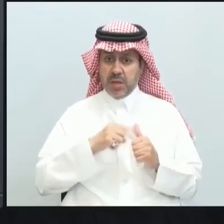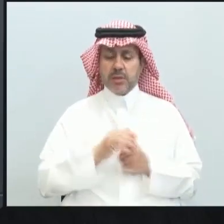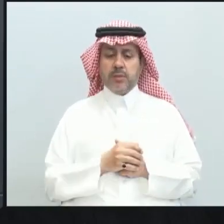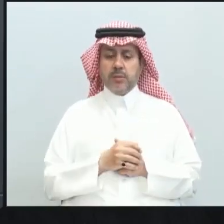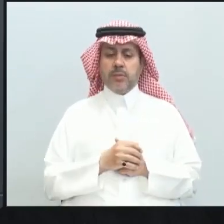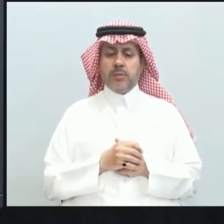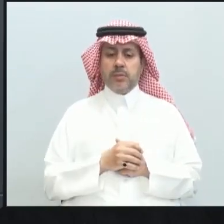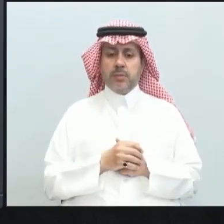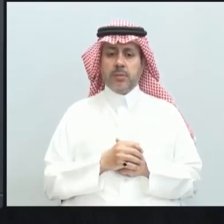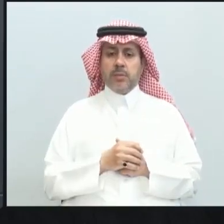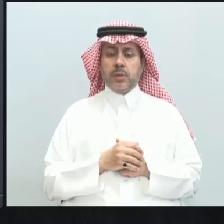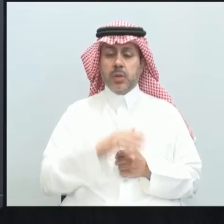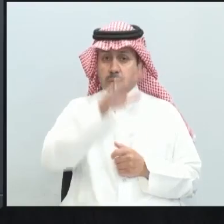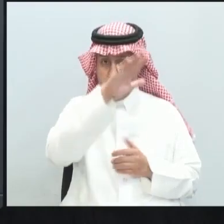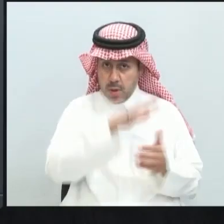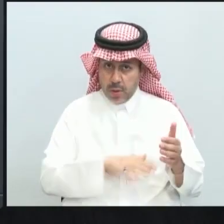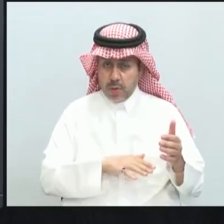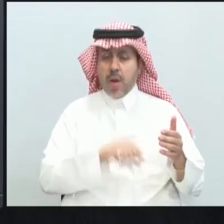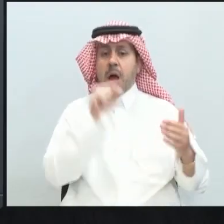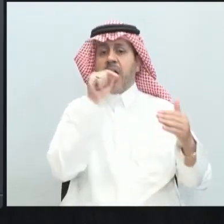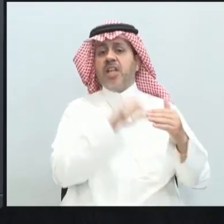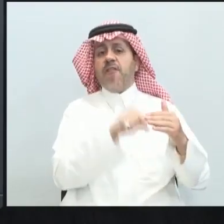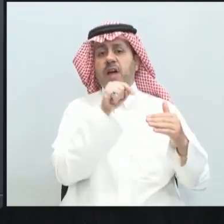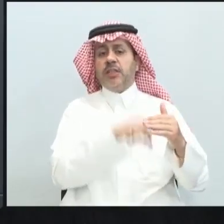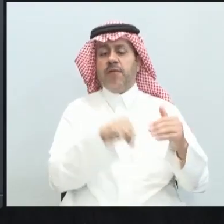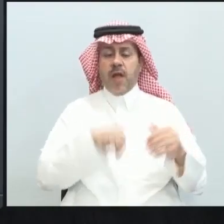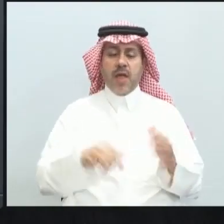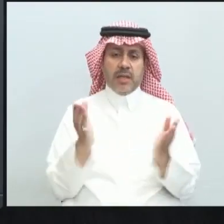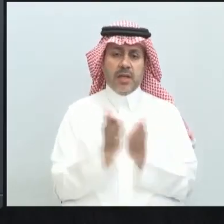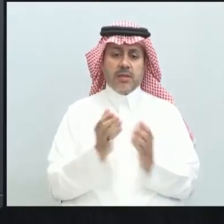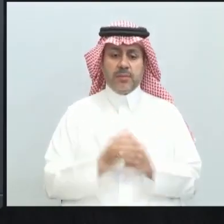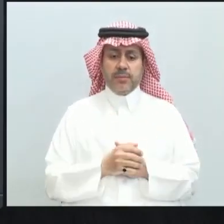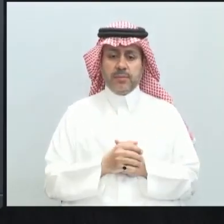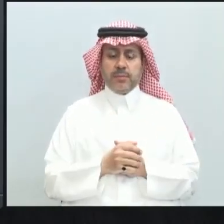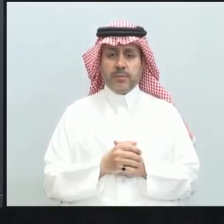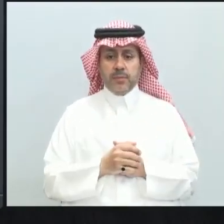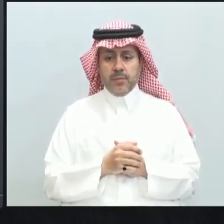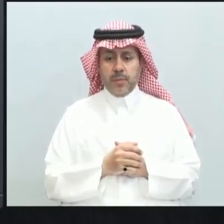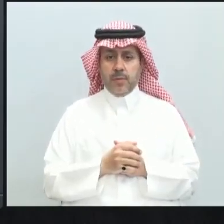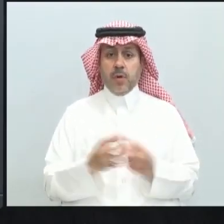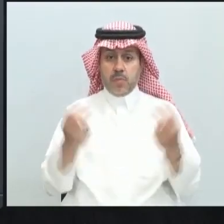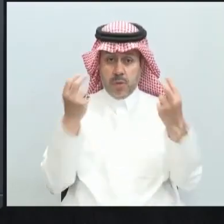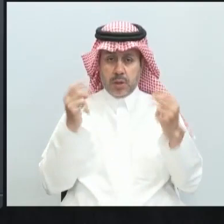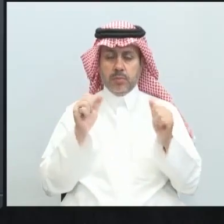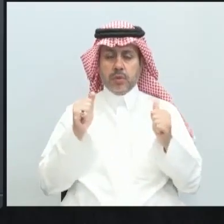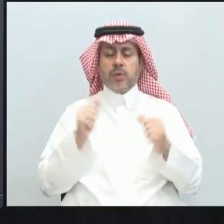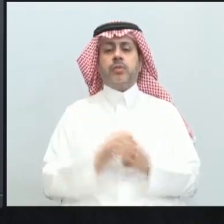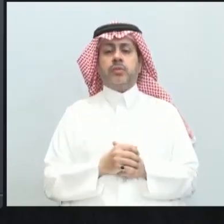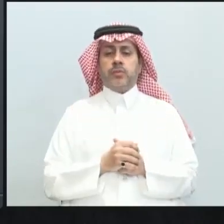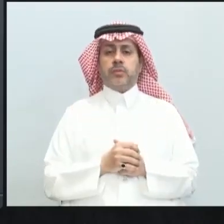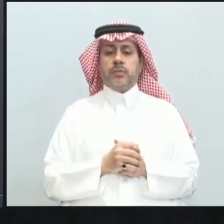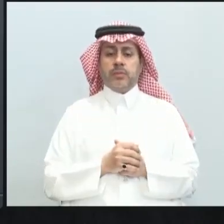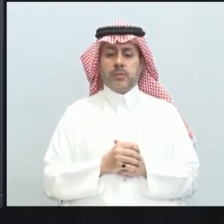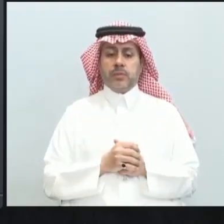يحسم بنا ان نستعرض واياكم ابرز واهم الاهداف المرسومه لدرسنا فكونوا معي بارك الله فيكم اذا